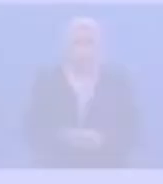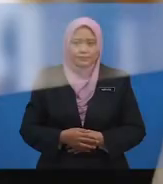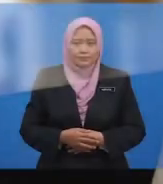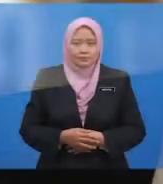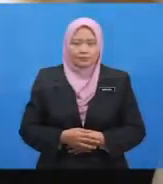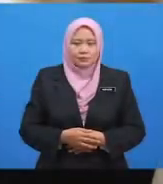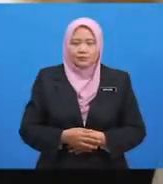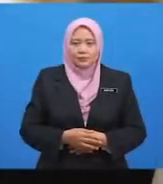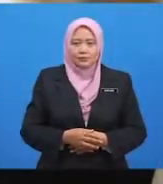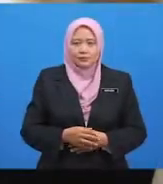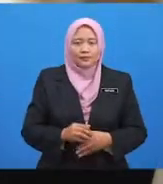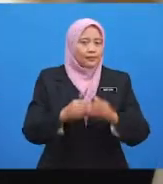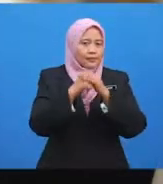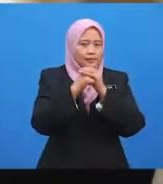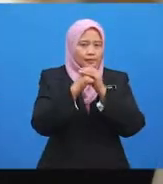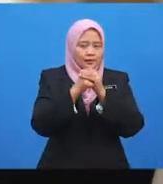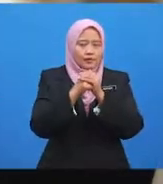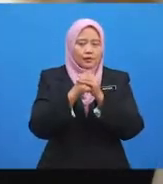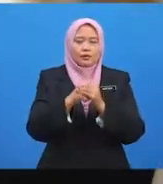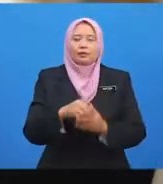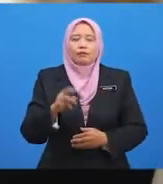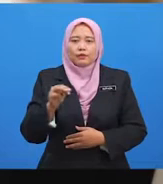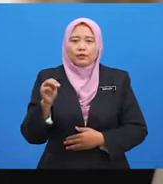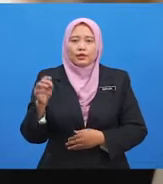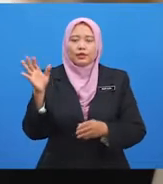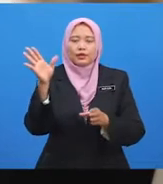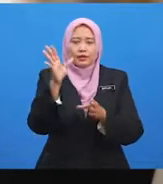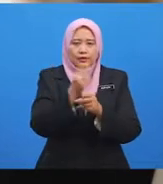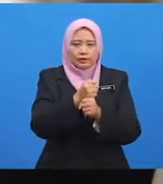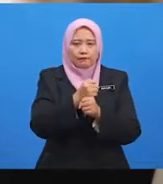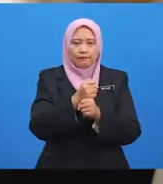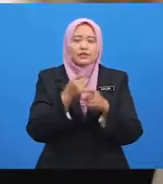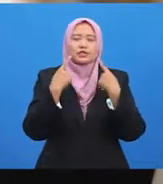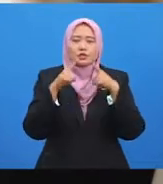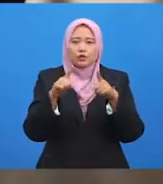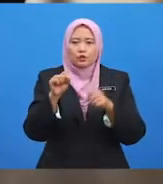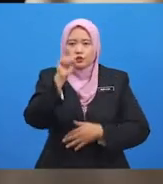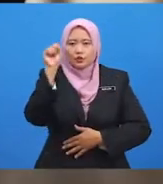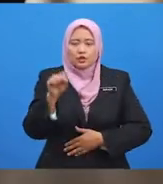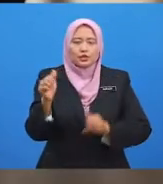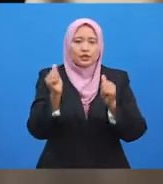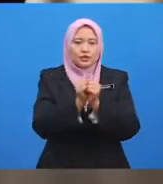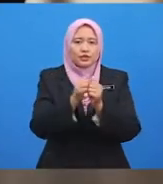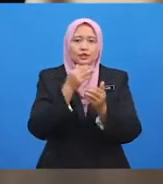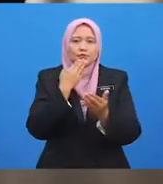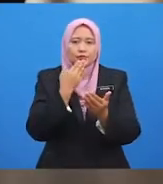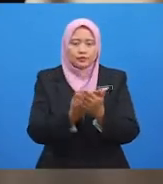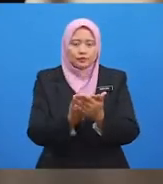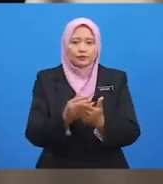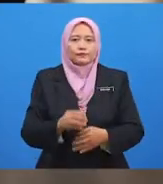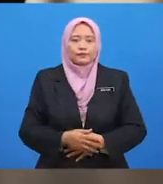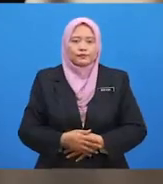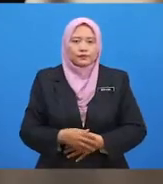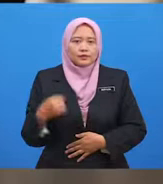kak Nia kepada murid-murid yang dapat menjawab soalan tadi dengan betul kita sambung semuanya